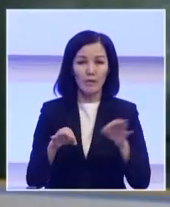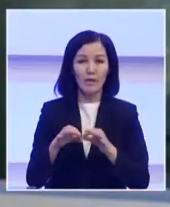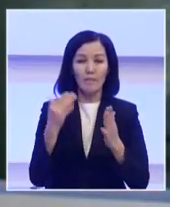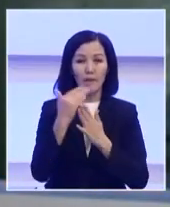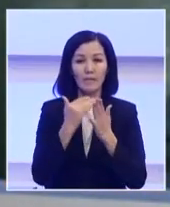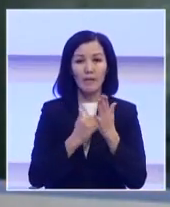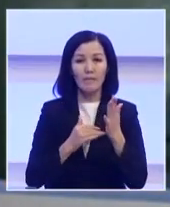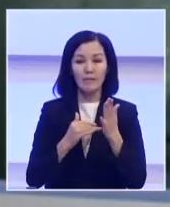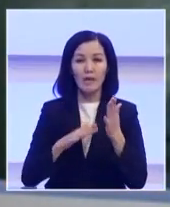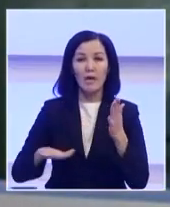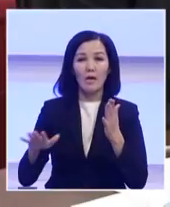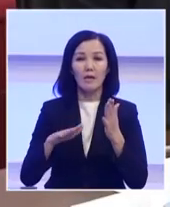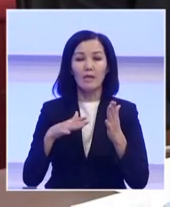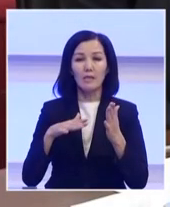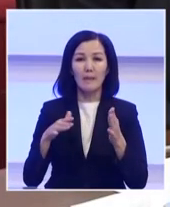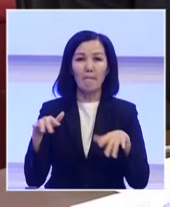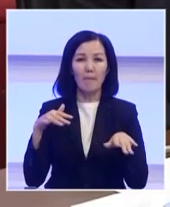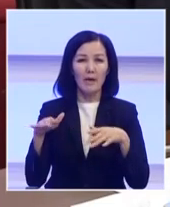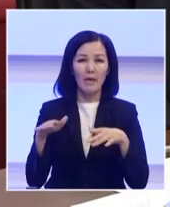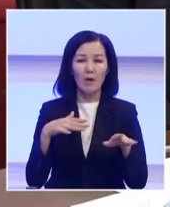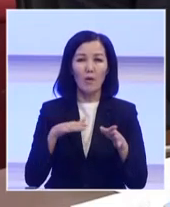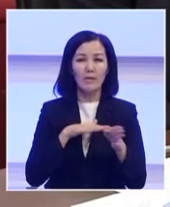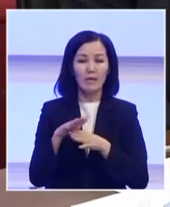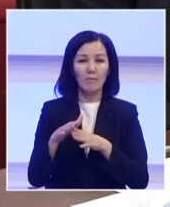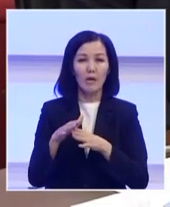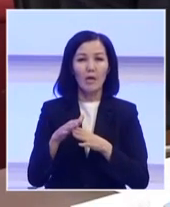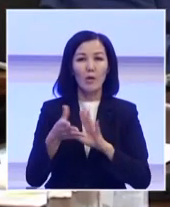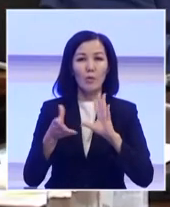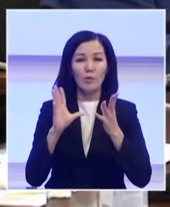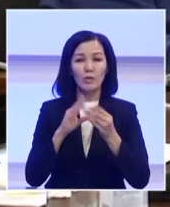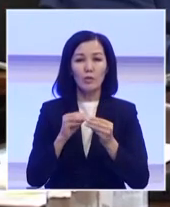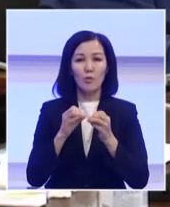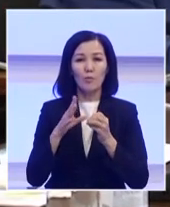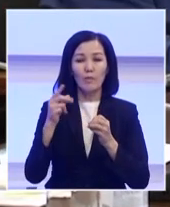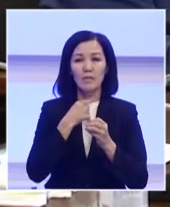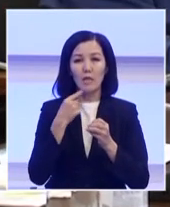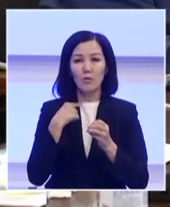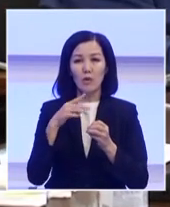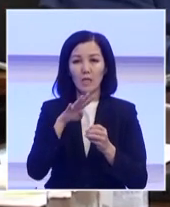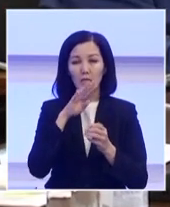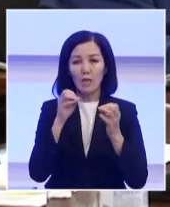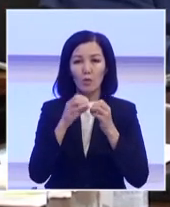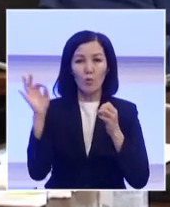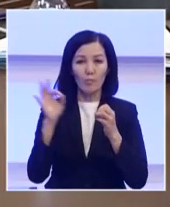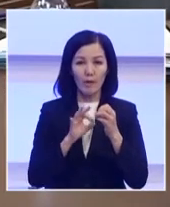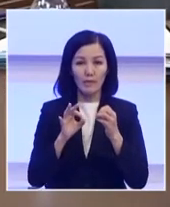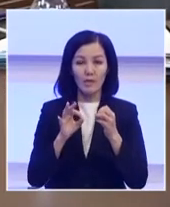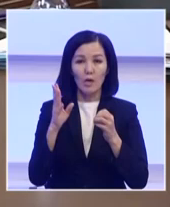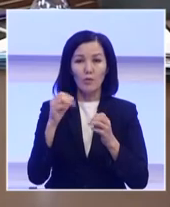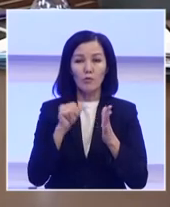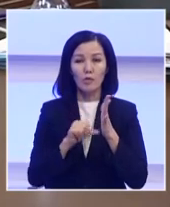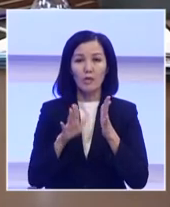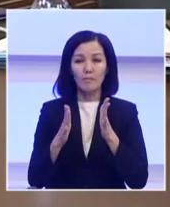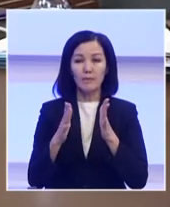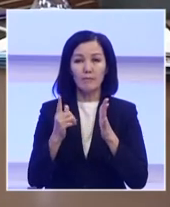аталған аудандарда баяу атқарылып келеді. Көрсеткіш бойынша Талдықорған 15, Текеліде 10%, жалпы 461